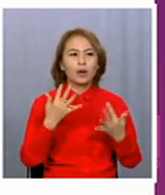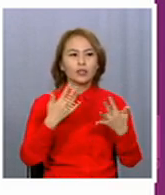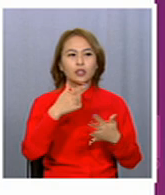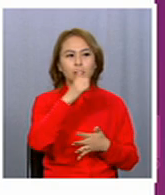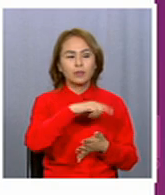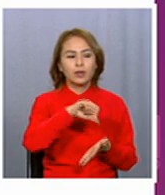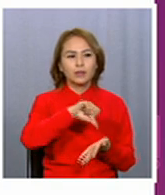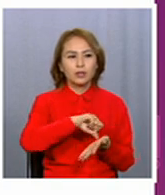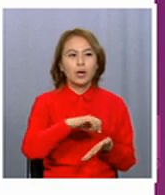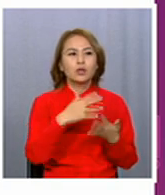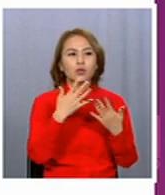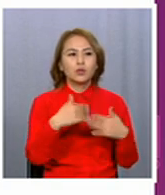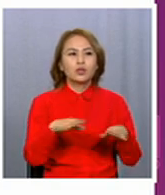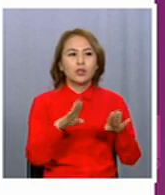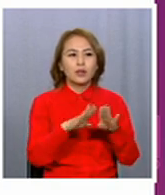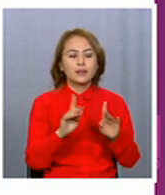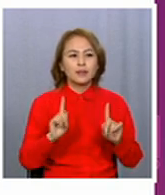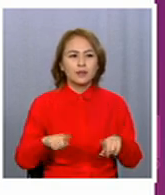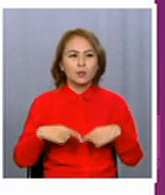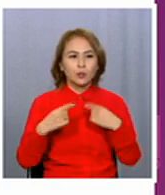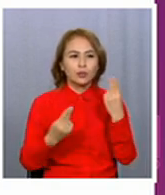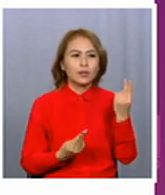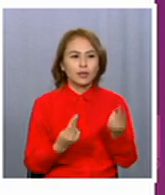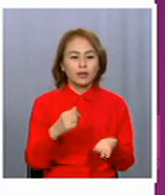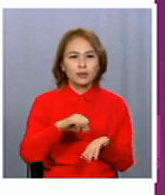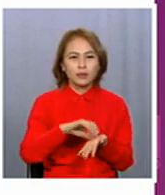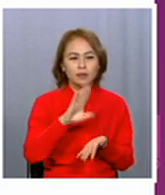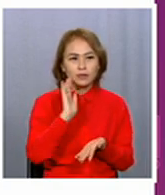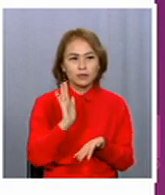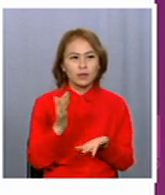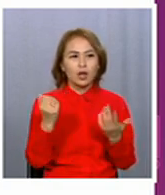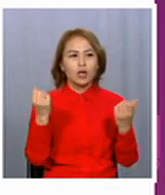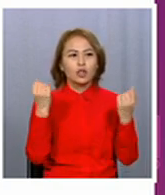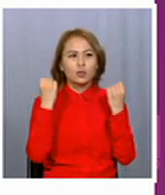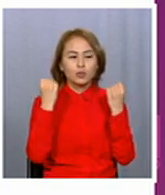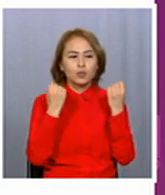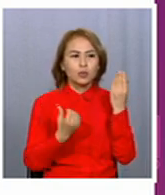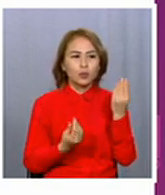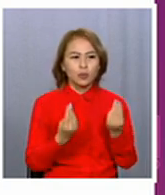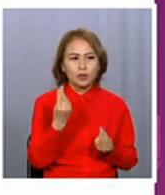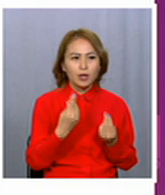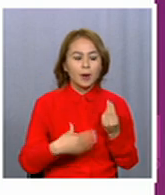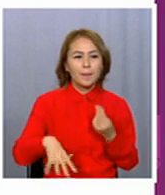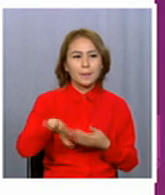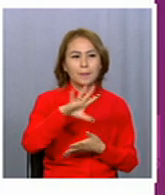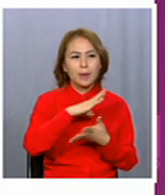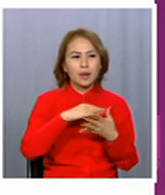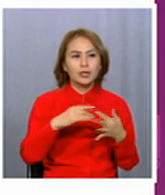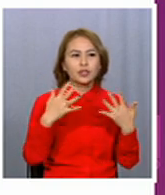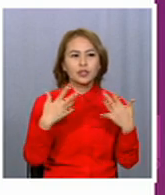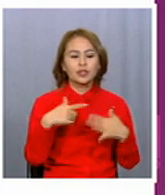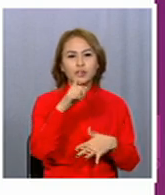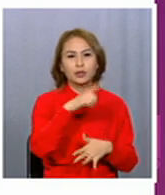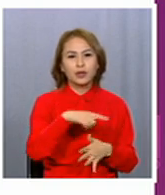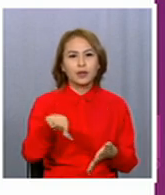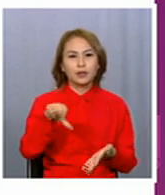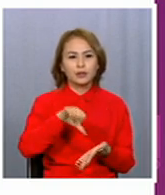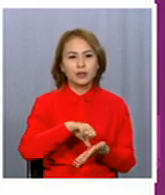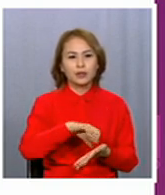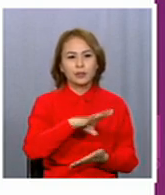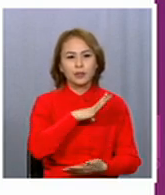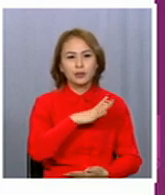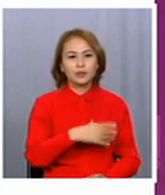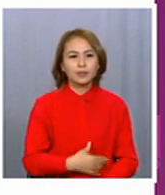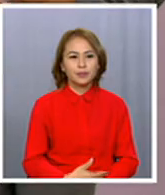қанша адам қатысса, сонша адам эстафеталық ойындарға қатысты. Спорттық ойындарға барлығы неше адам